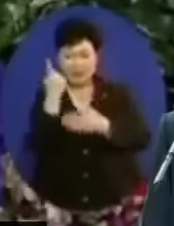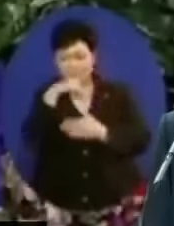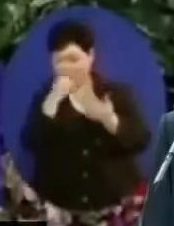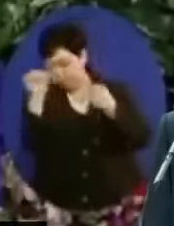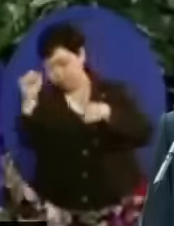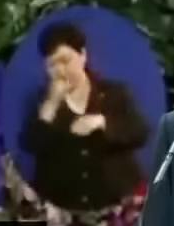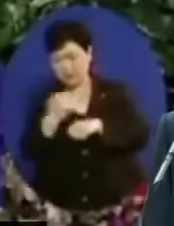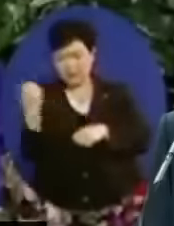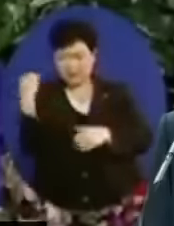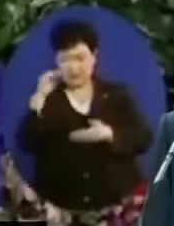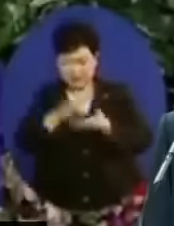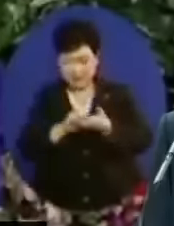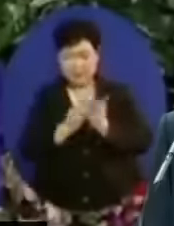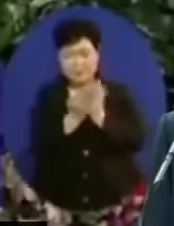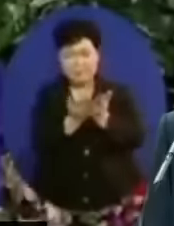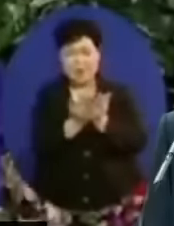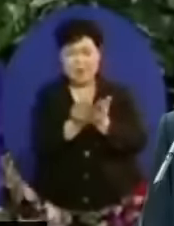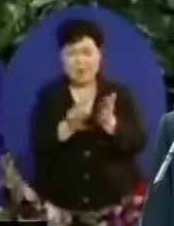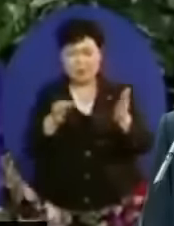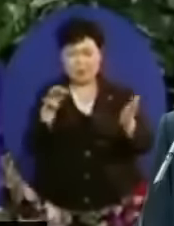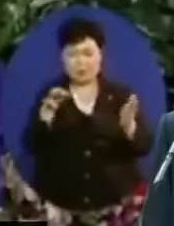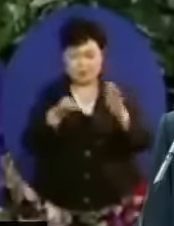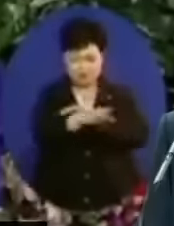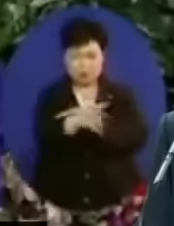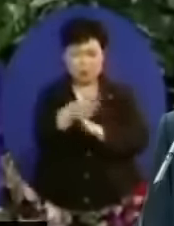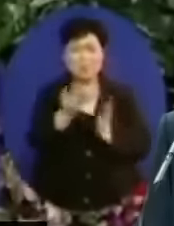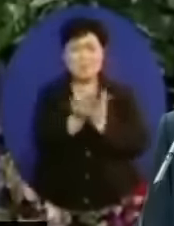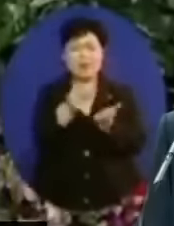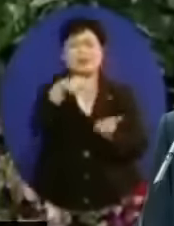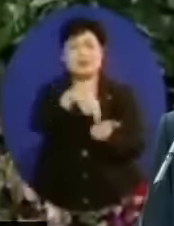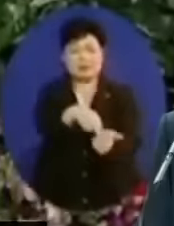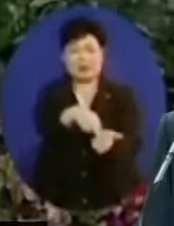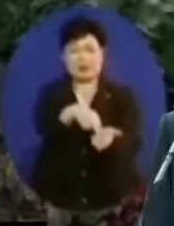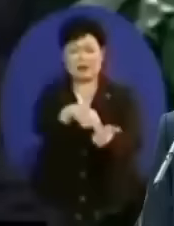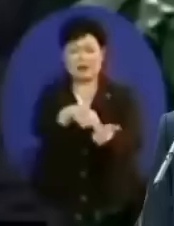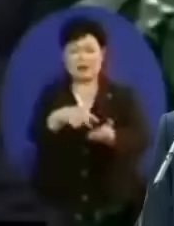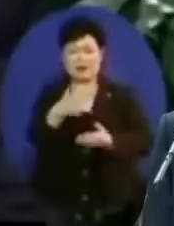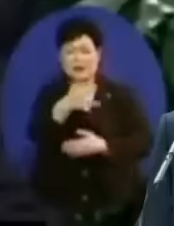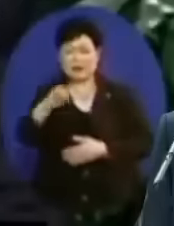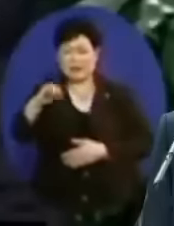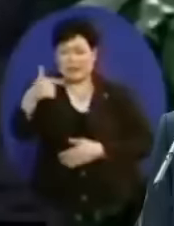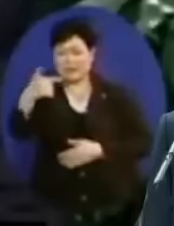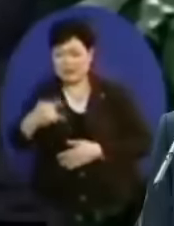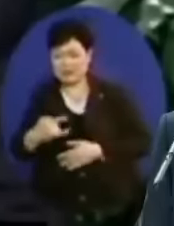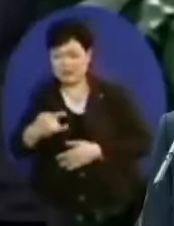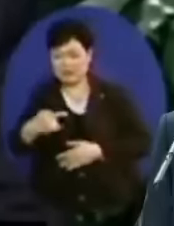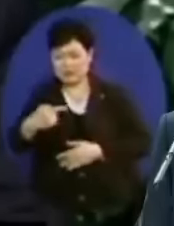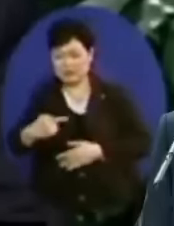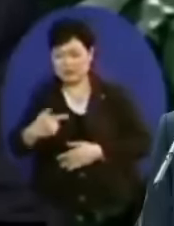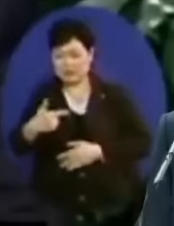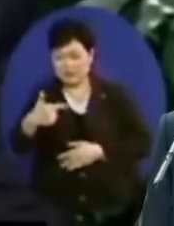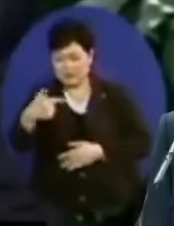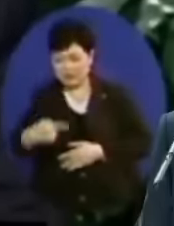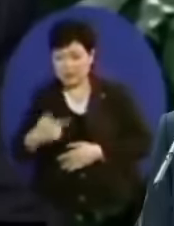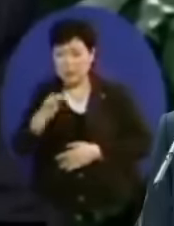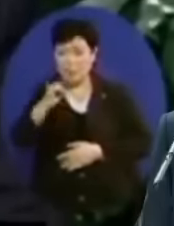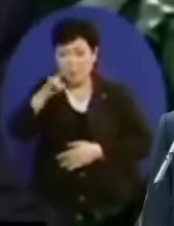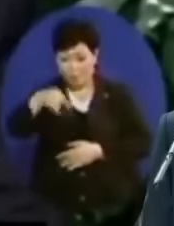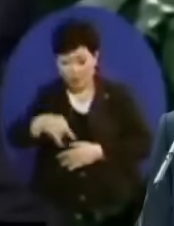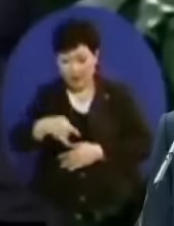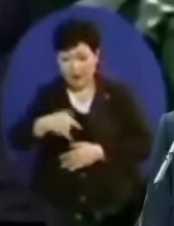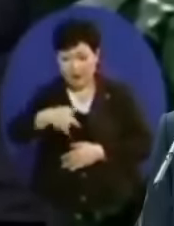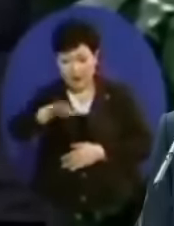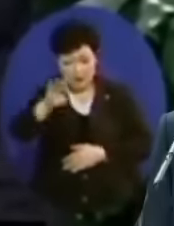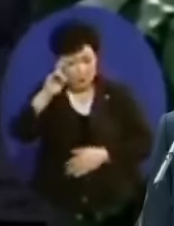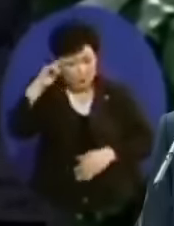함께 다시스로 가려고 뱃사슬 주고 배에 올랐더라. 니느웨 가는 정반대가 다시스입니다. 요